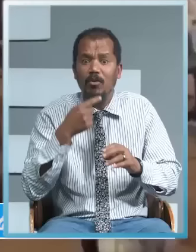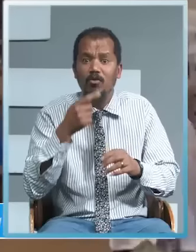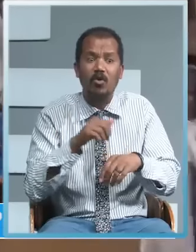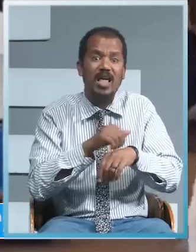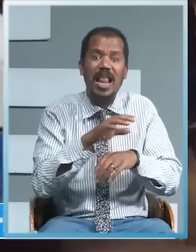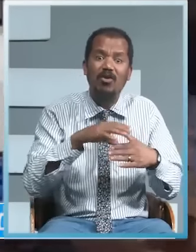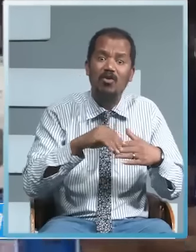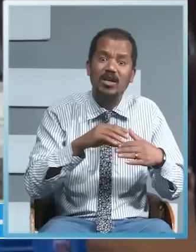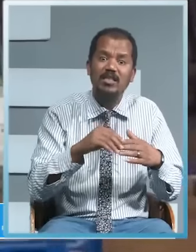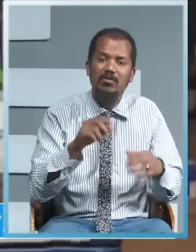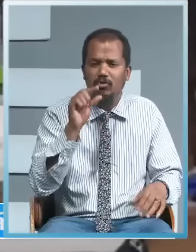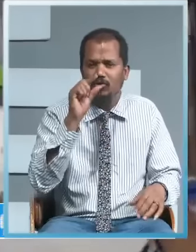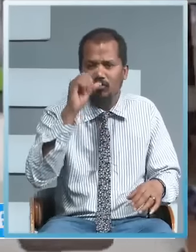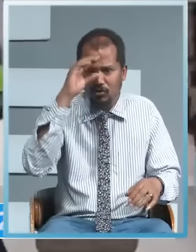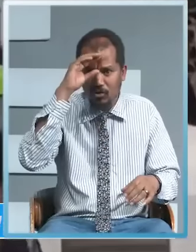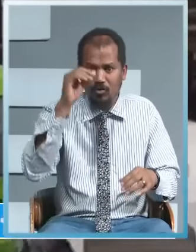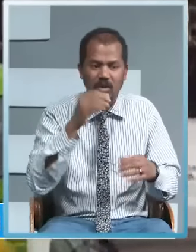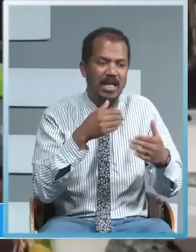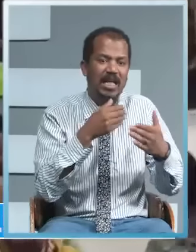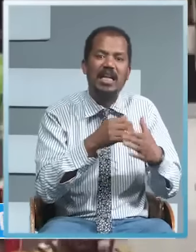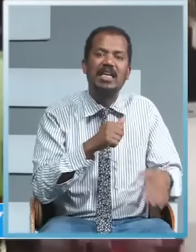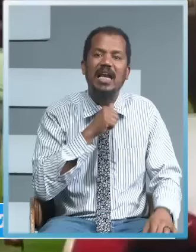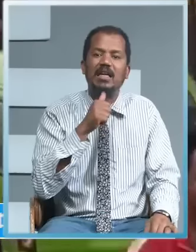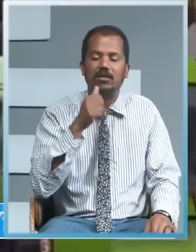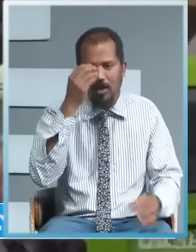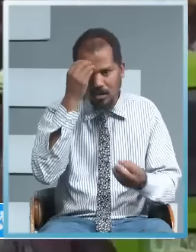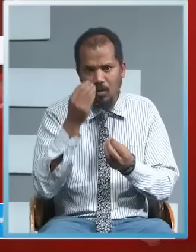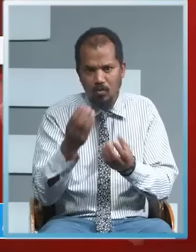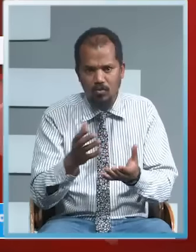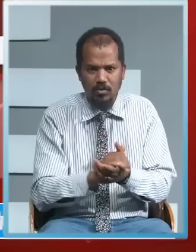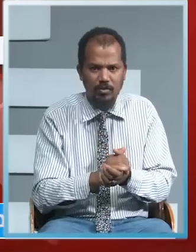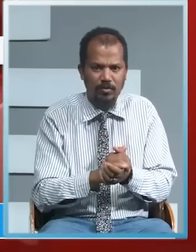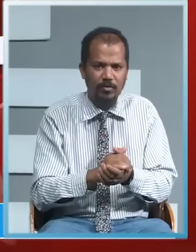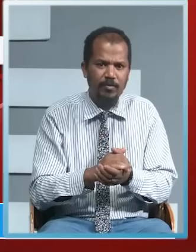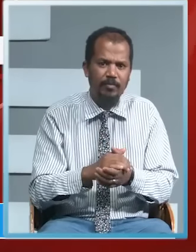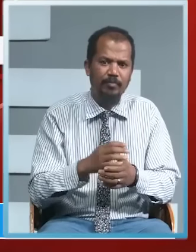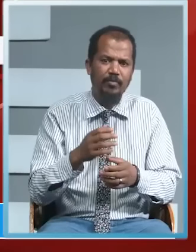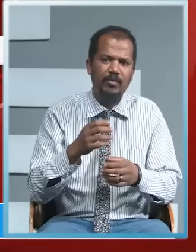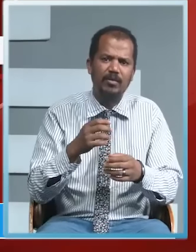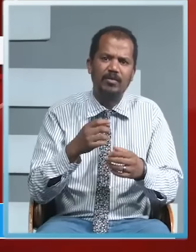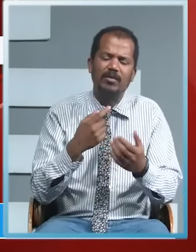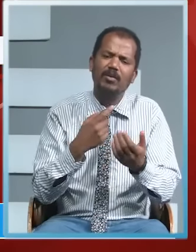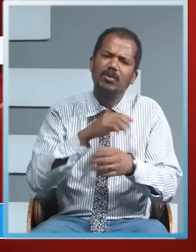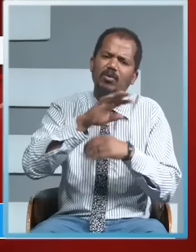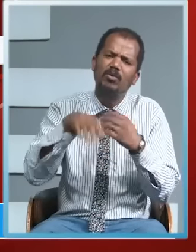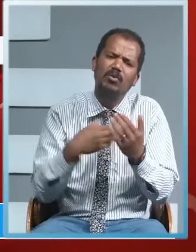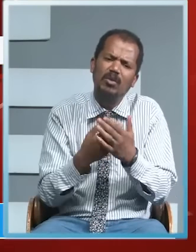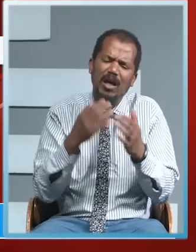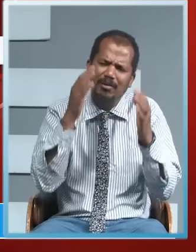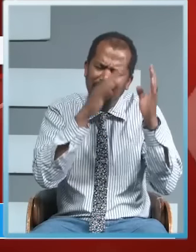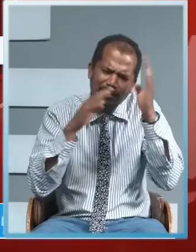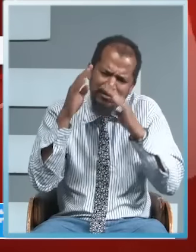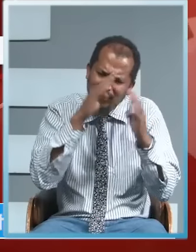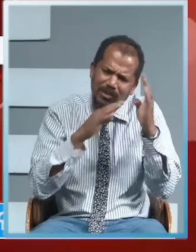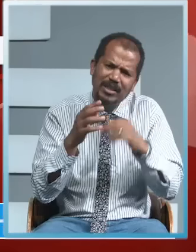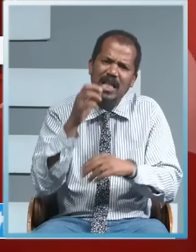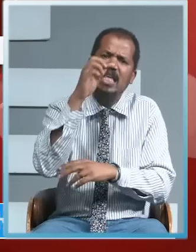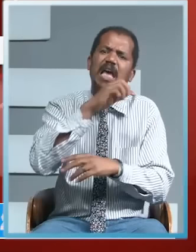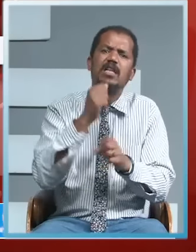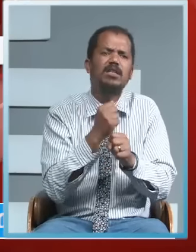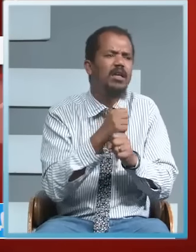ብሎ የላከው ገንዘብ ለተወሰኑ ሰዎች እንዳልደረሳቸው አሳውቀውናል። አሁን በችግር ላይ እየተቆራመርን ነው ያለነው። በችግር ቀን ስራም